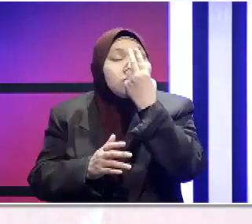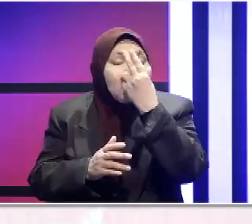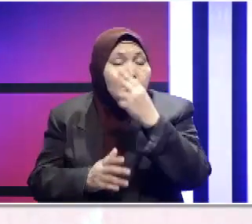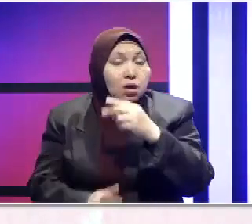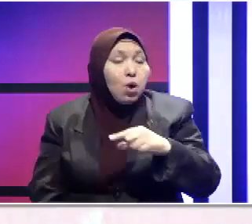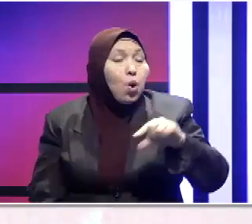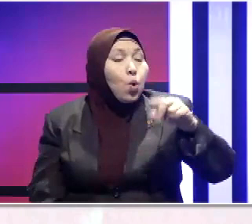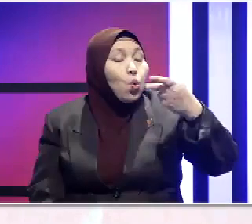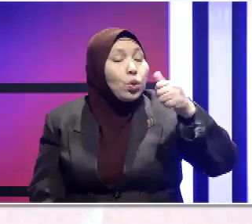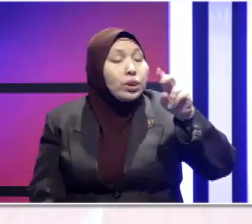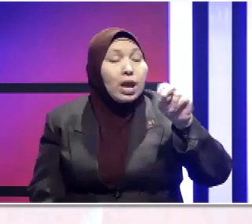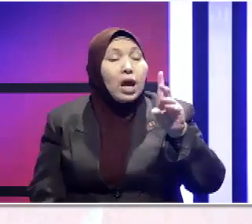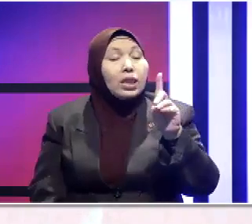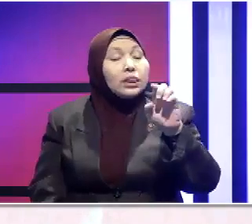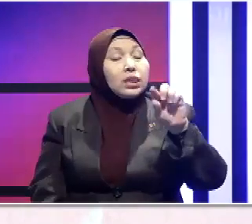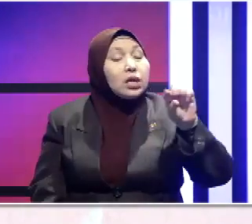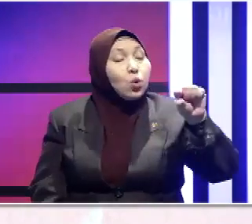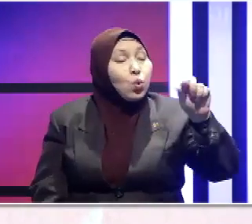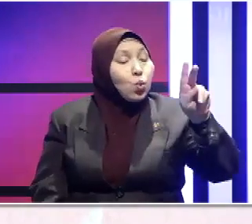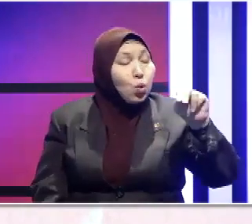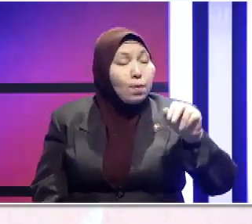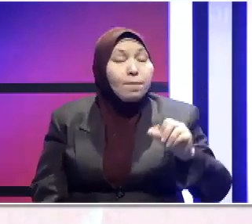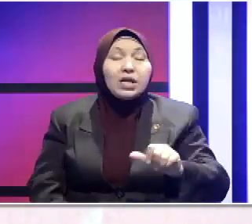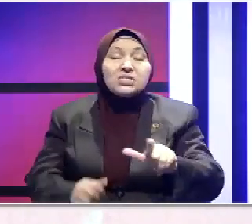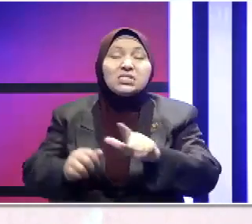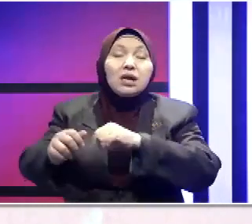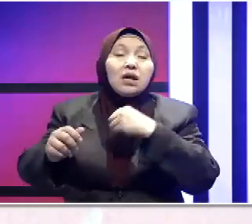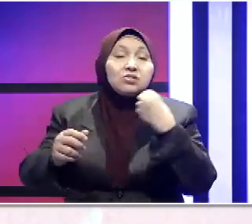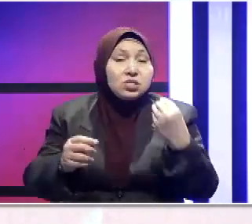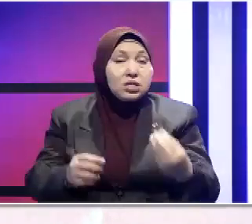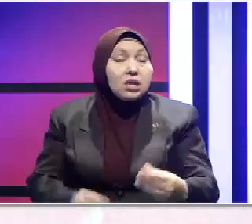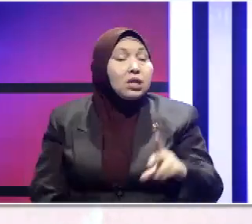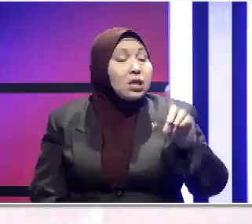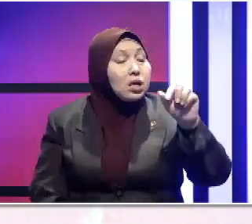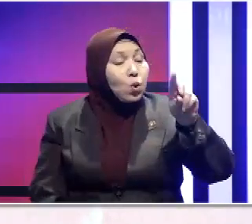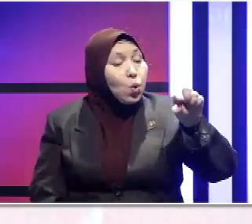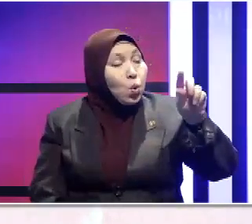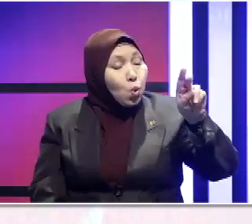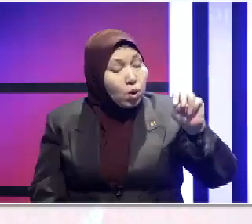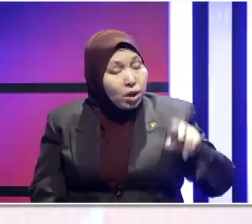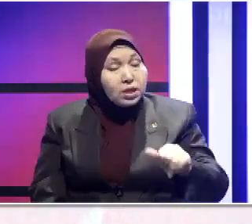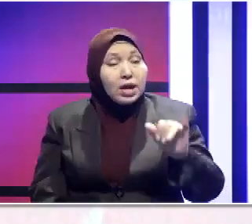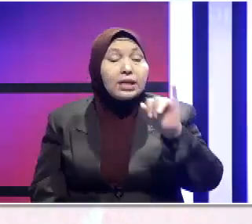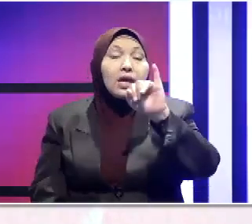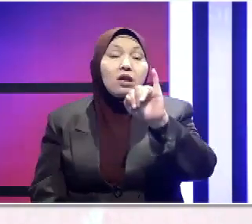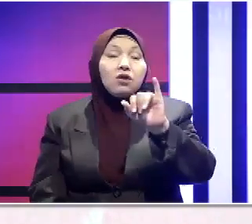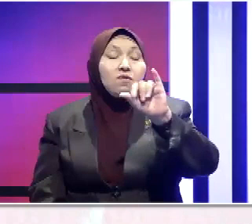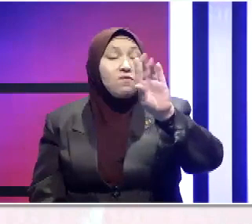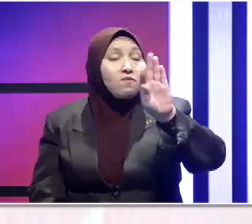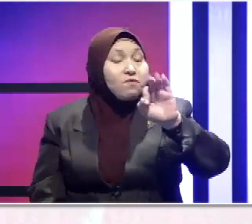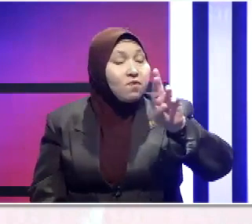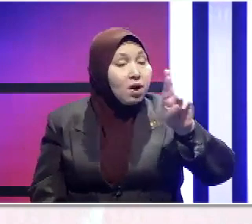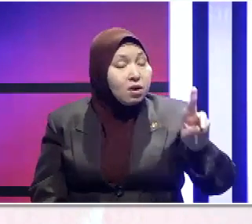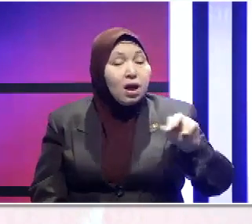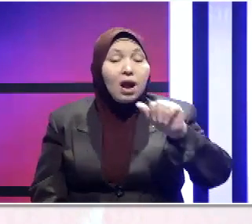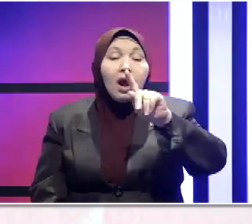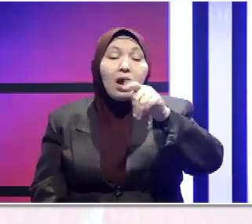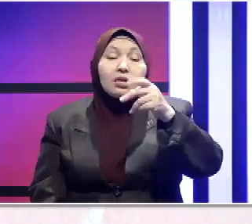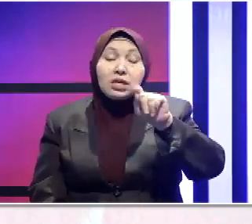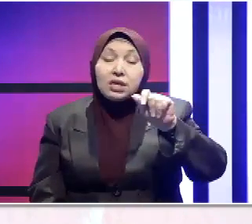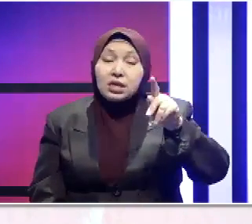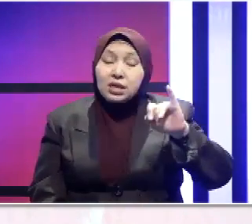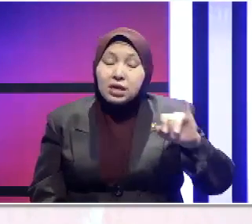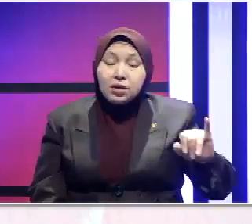nah suara dengung itu panjangkan di masjid Oke kemudian evathink Walisongo